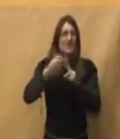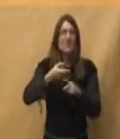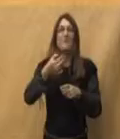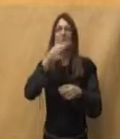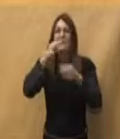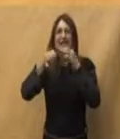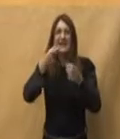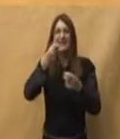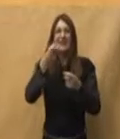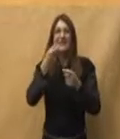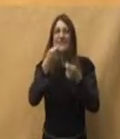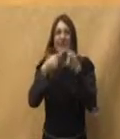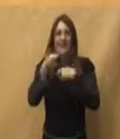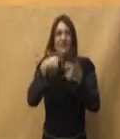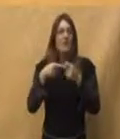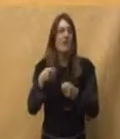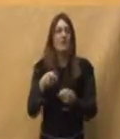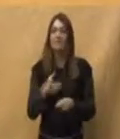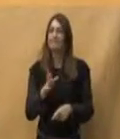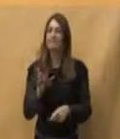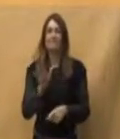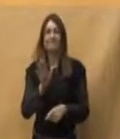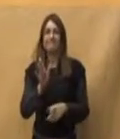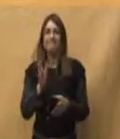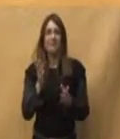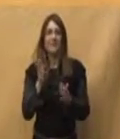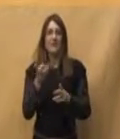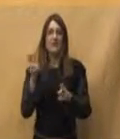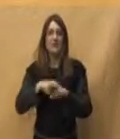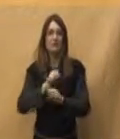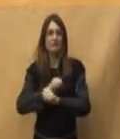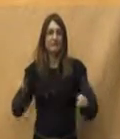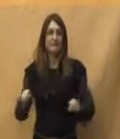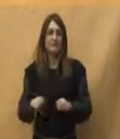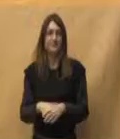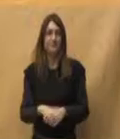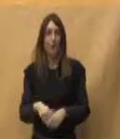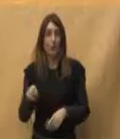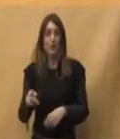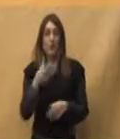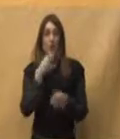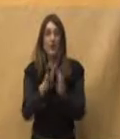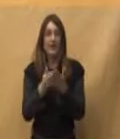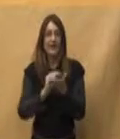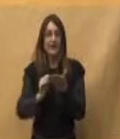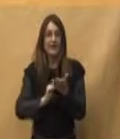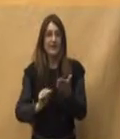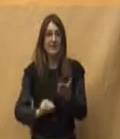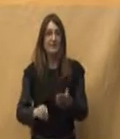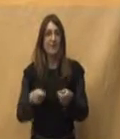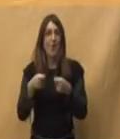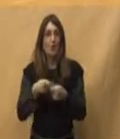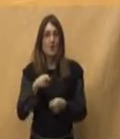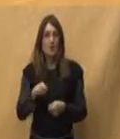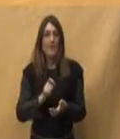i žvakalice u prehrani. Da bi prvo trebalo staviti, ovdje to u ovoj knjizi odlično ima sve pokazano. Ima jedna poglavlje cijela. Da, cijelo